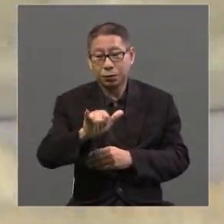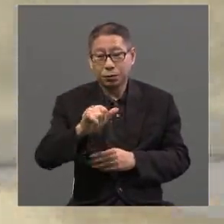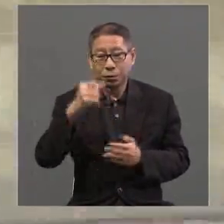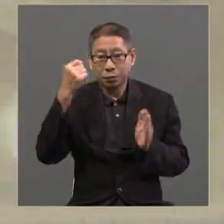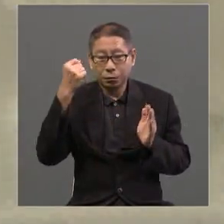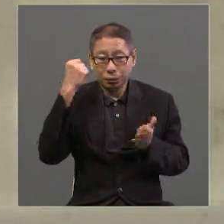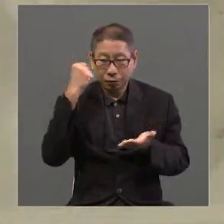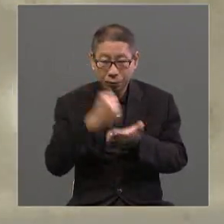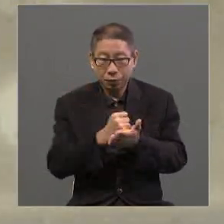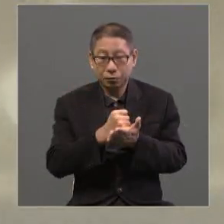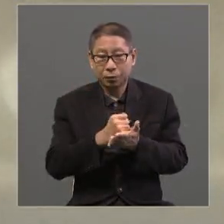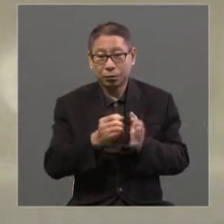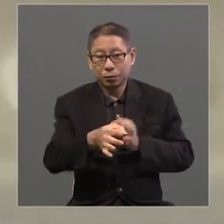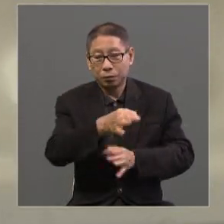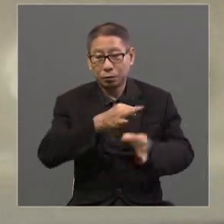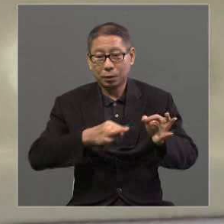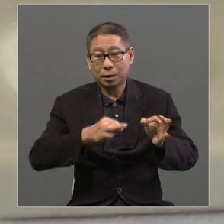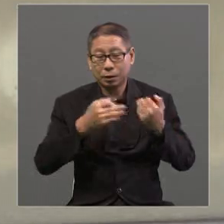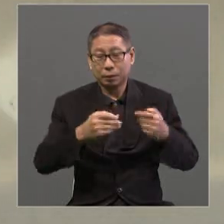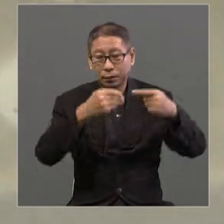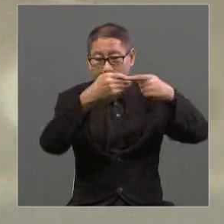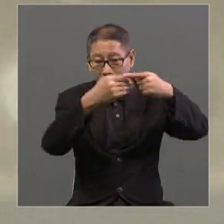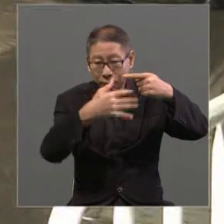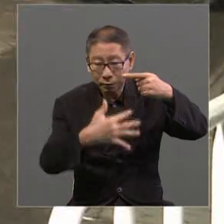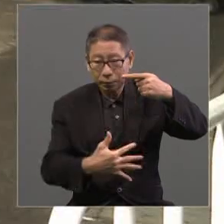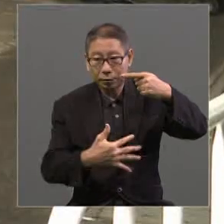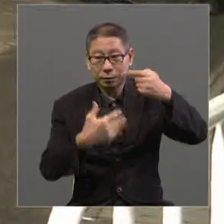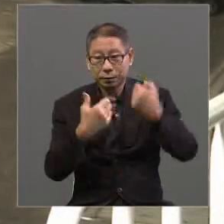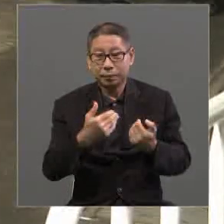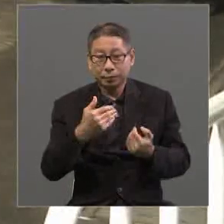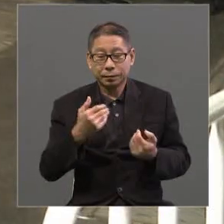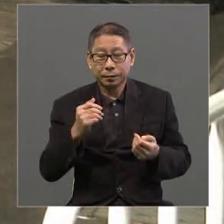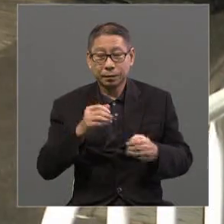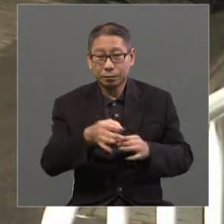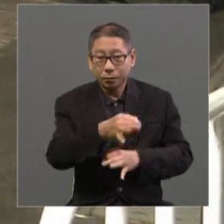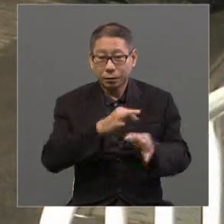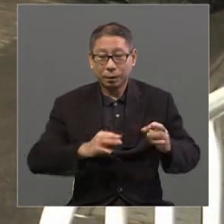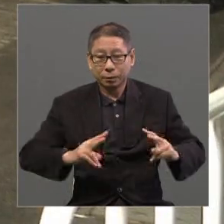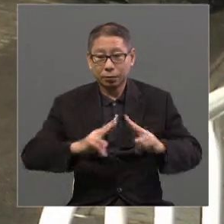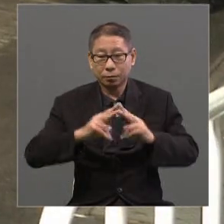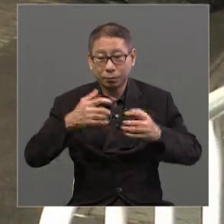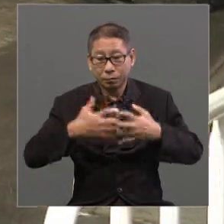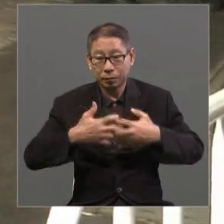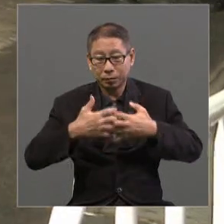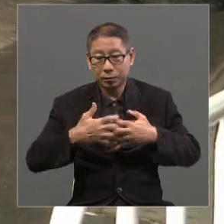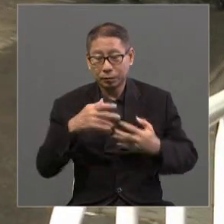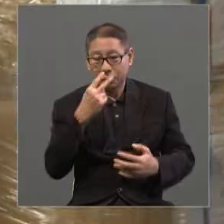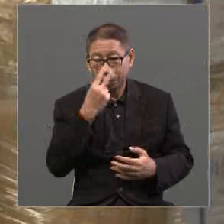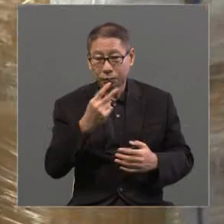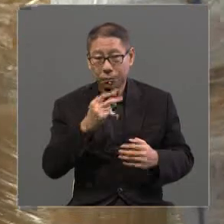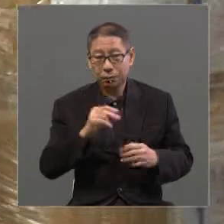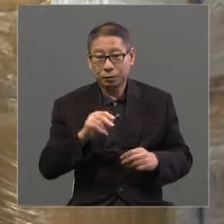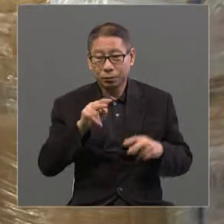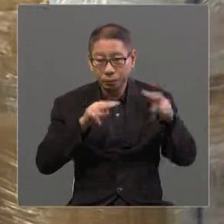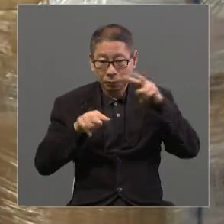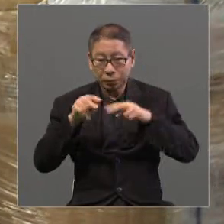อย.แล้วนะคะโดยมีตัวแทนจากหน่วยงานที่ไล่เรียงไปเมื่อสักครู่นี้เนี่ยรวมไปถึงผู้แทนกรมโรงงานอุตสาหกรรมมาเป็นสักขีพยานในการเผาด้ว